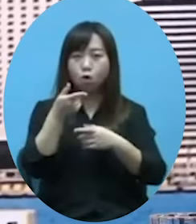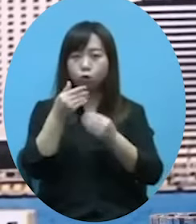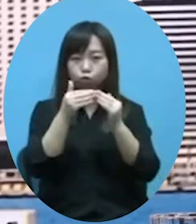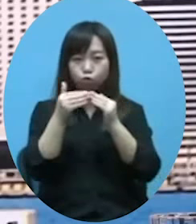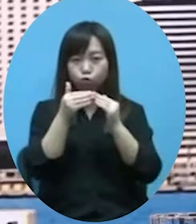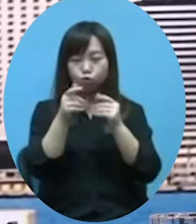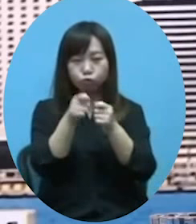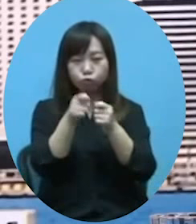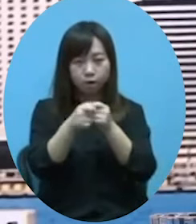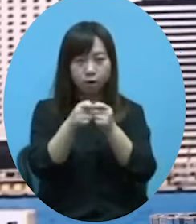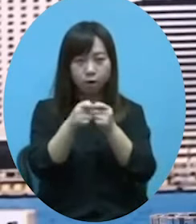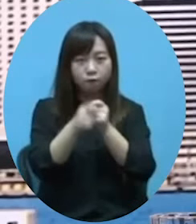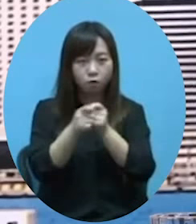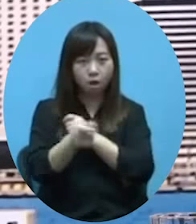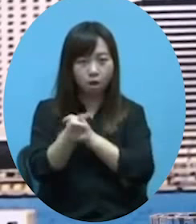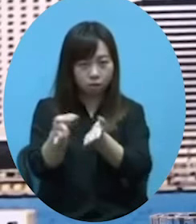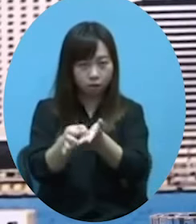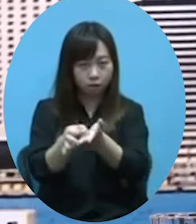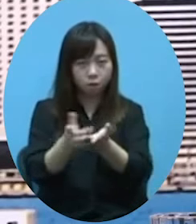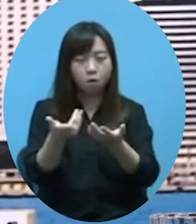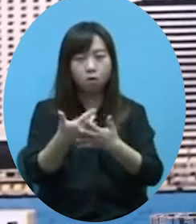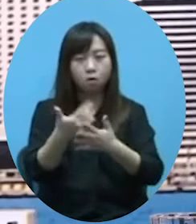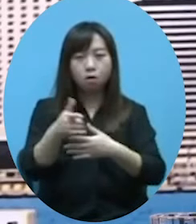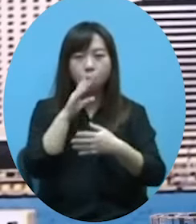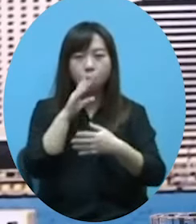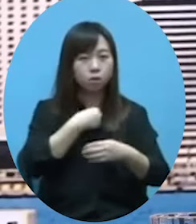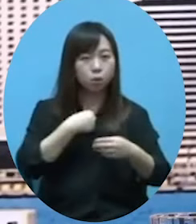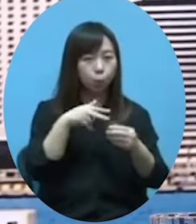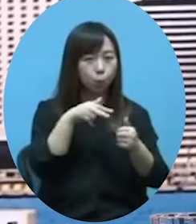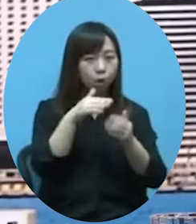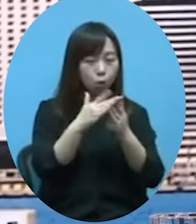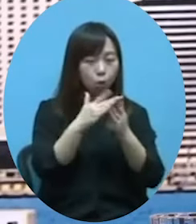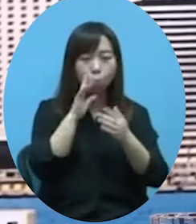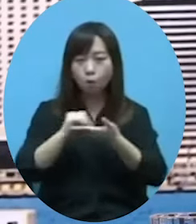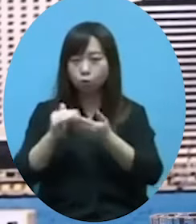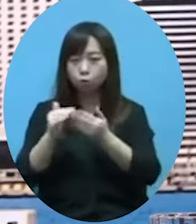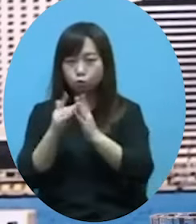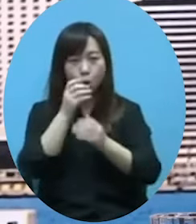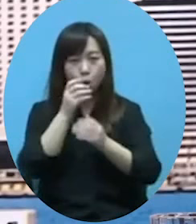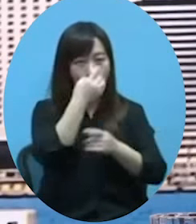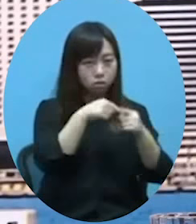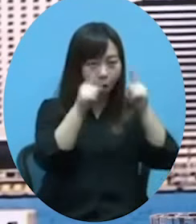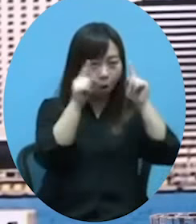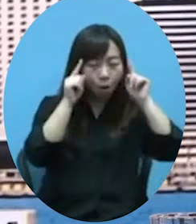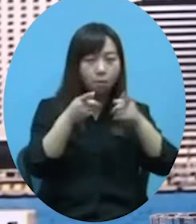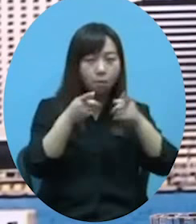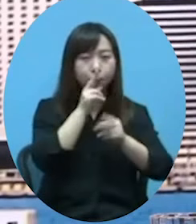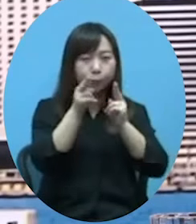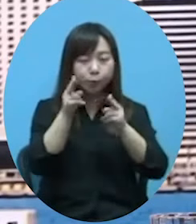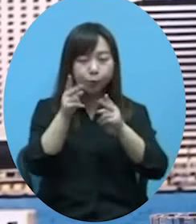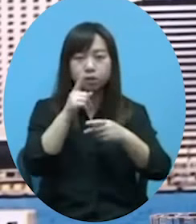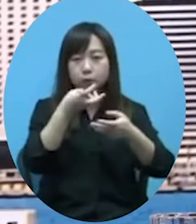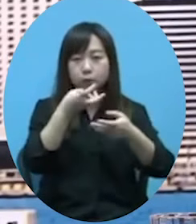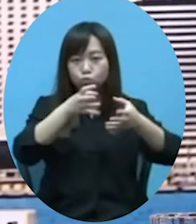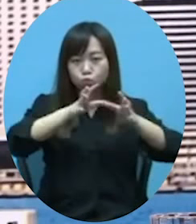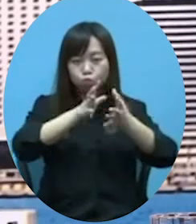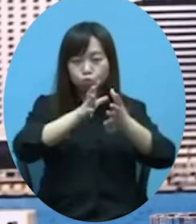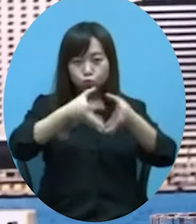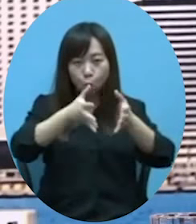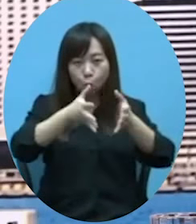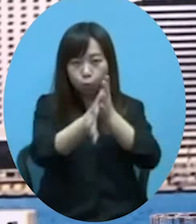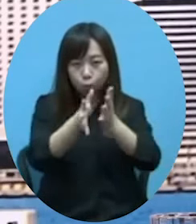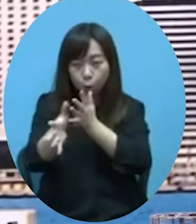都有跟大家分享啦那麼醫管局就是聯同衛生署還有香港大學呢就是派出一個小隊呢由今天